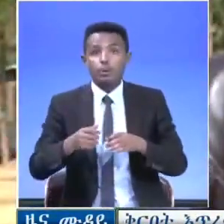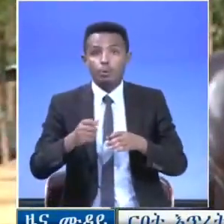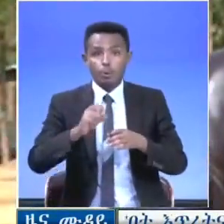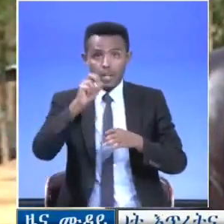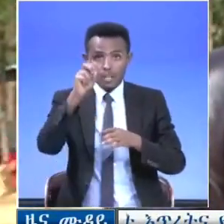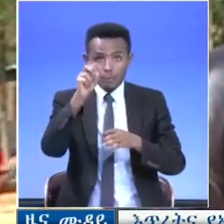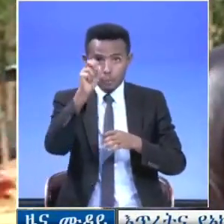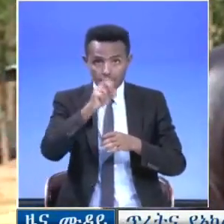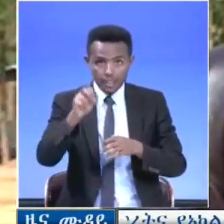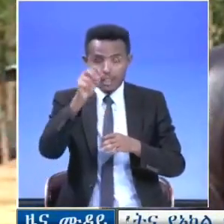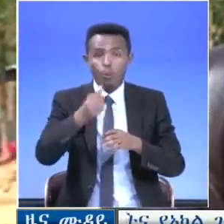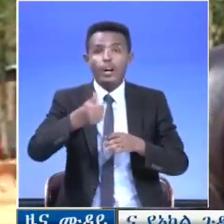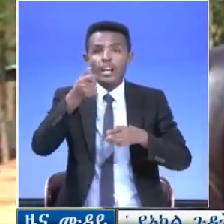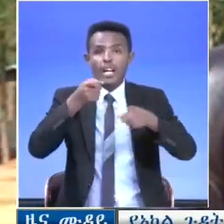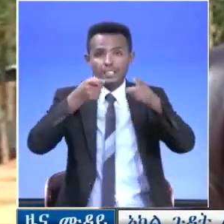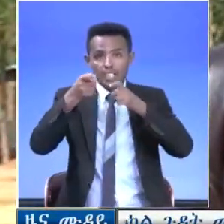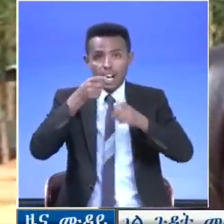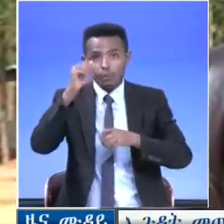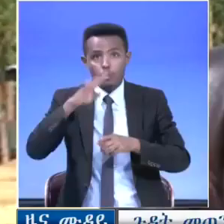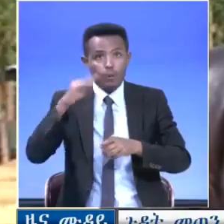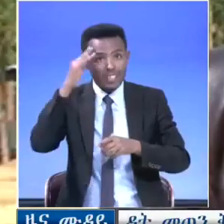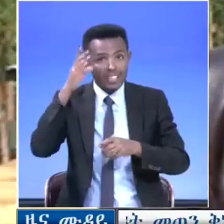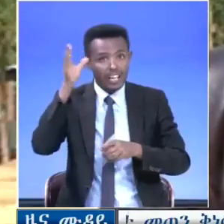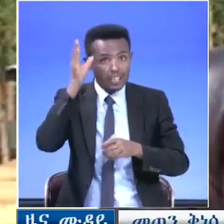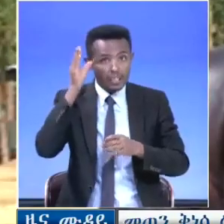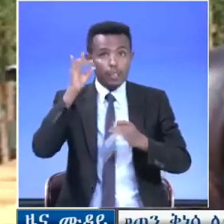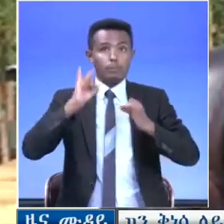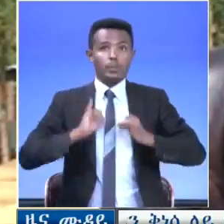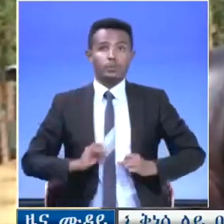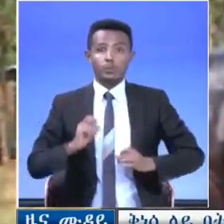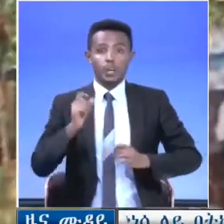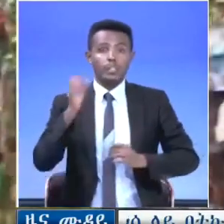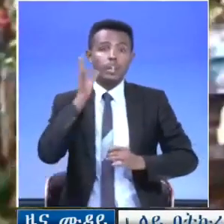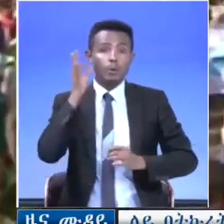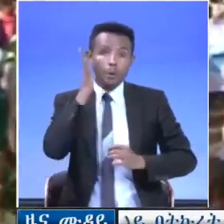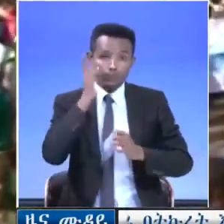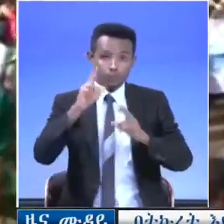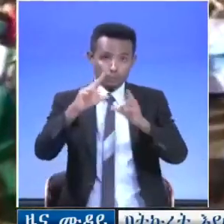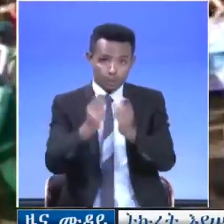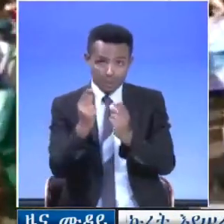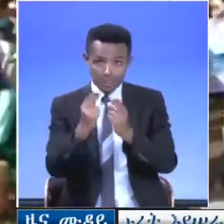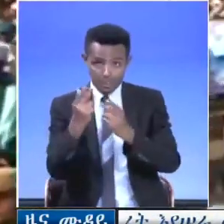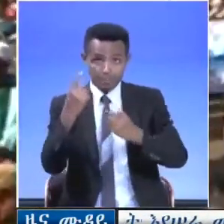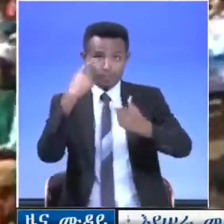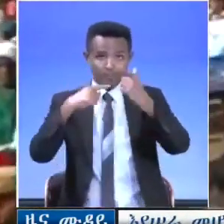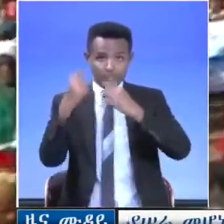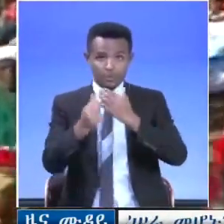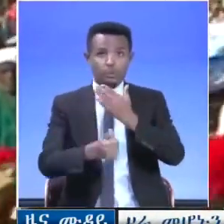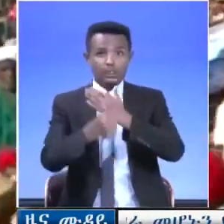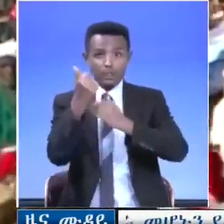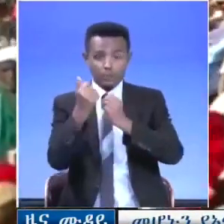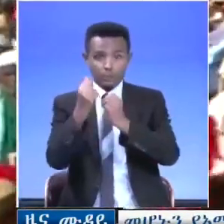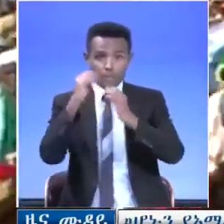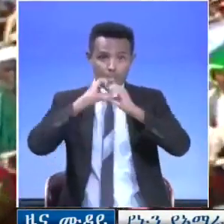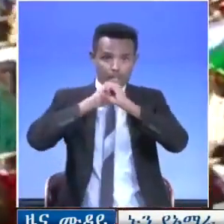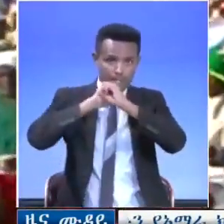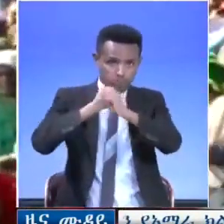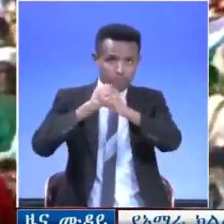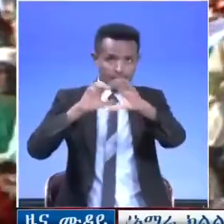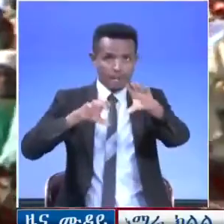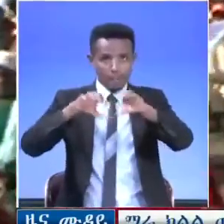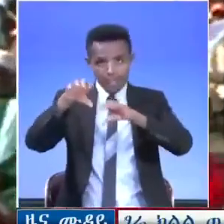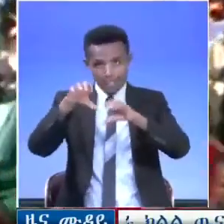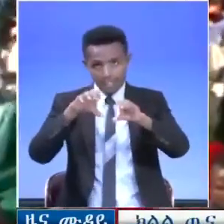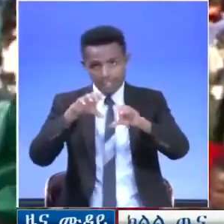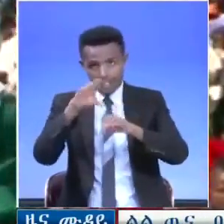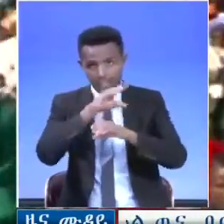አቶ ሞገስ ኃይሌ በጁንታው የህዋት ቡድን የተሰነዘሩ ጥቃቶችን ለማምከን የኢትዮጵያ ህዝብ የሀገር መከላከያ